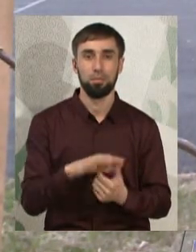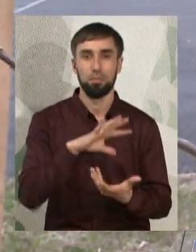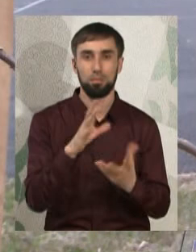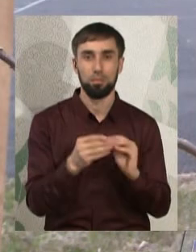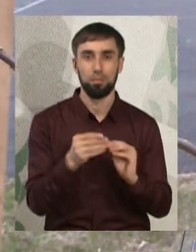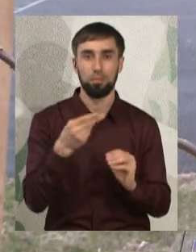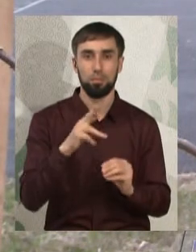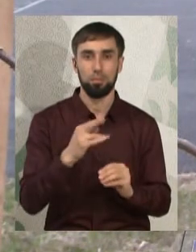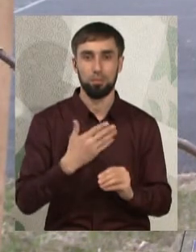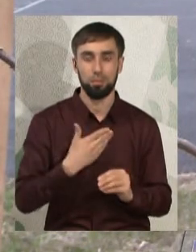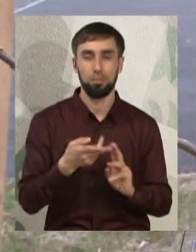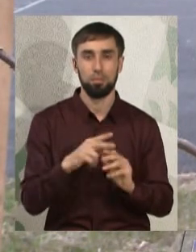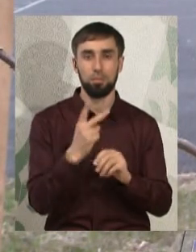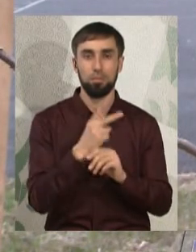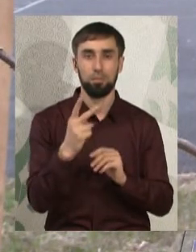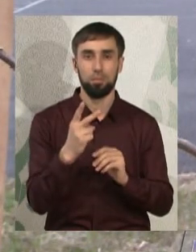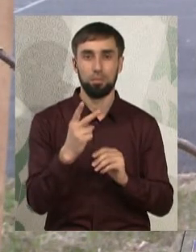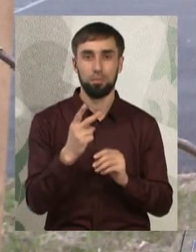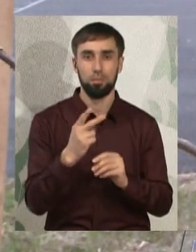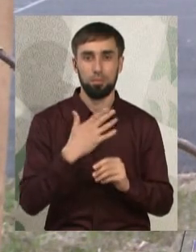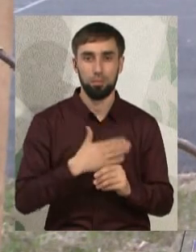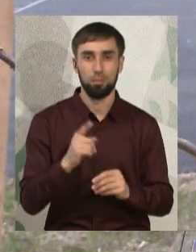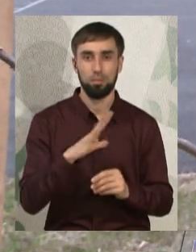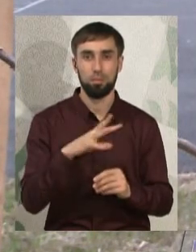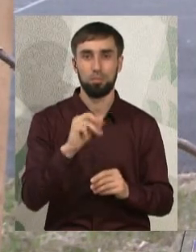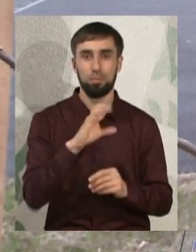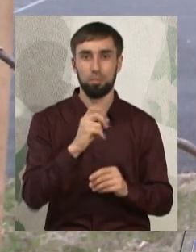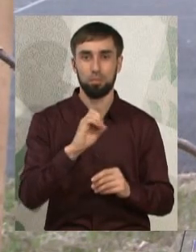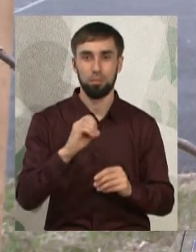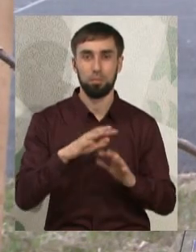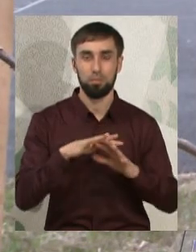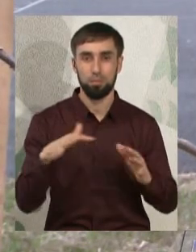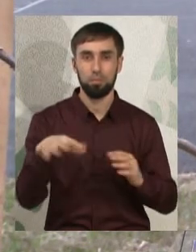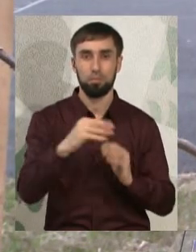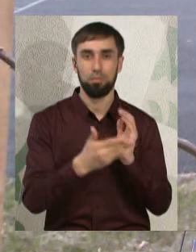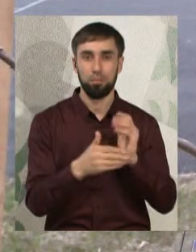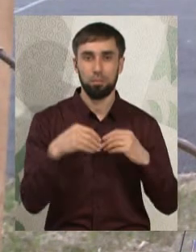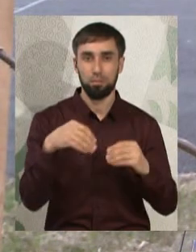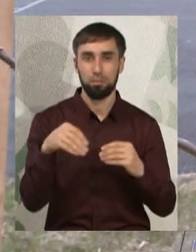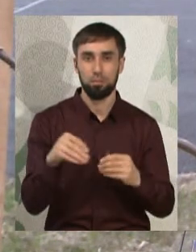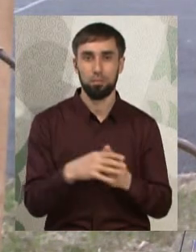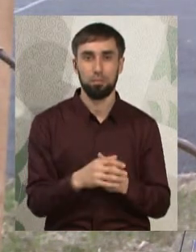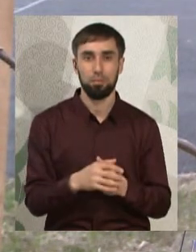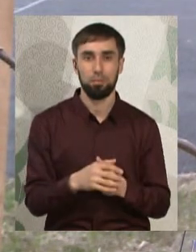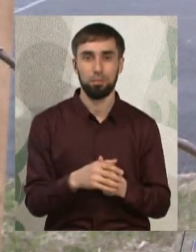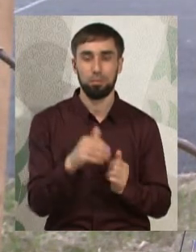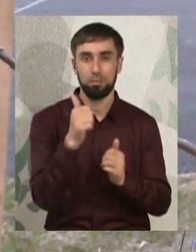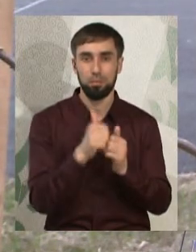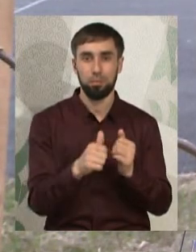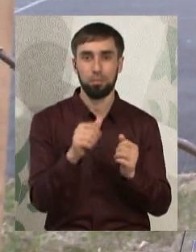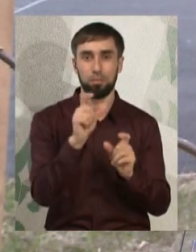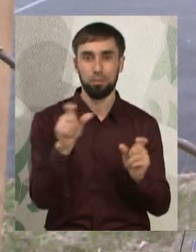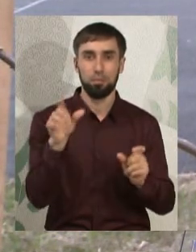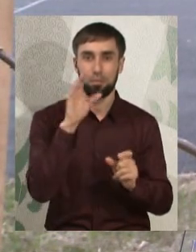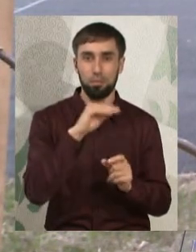это вдвойне приятно, то, что акция у нас массовая, то, что массовая посадка, высадка деревьев. И каждый человек может